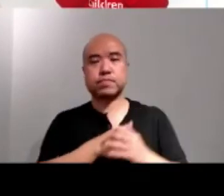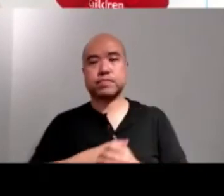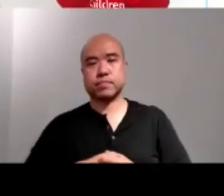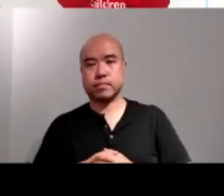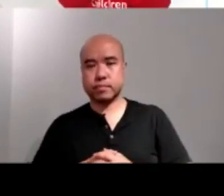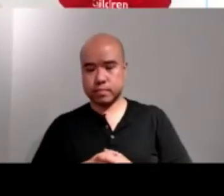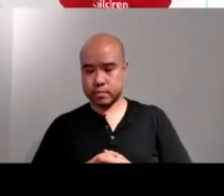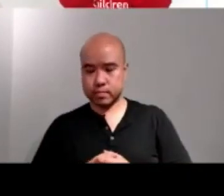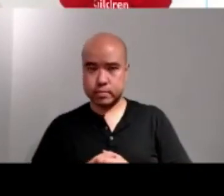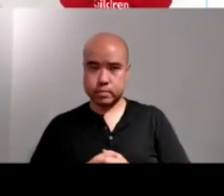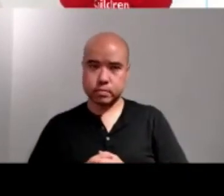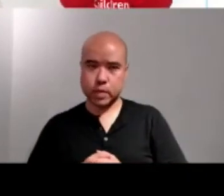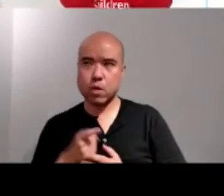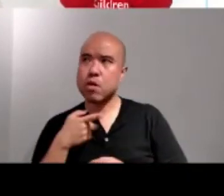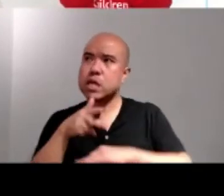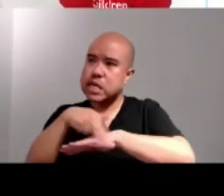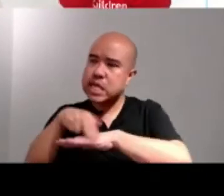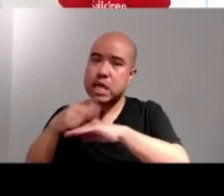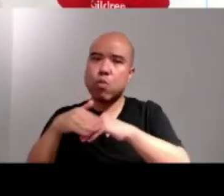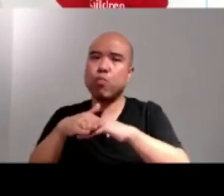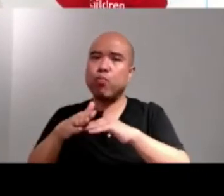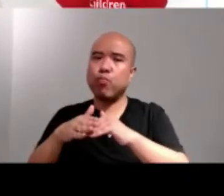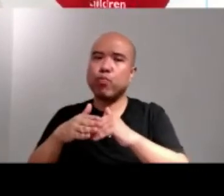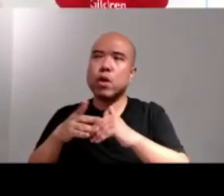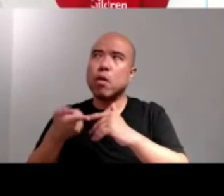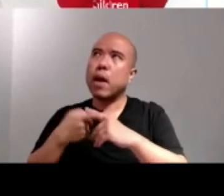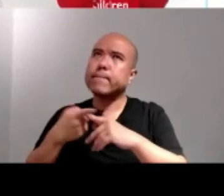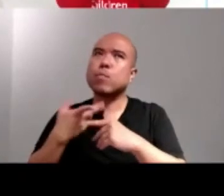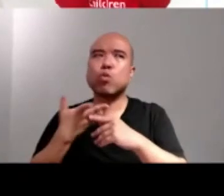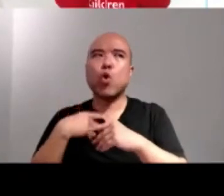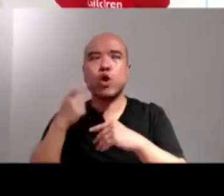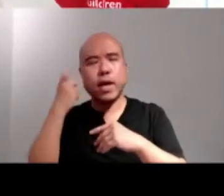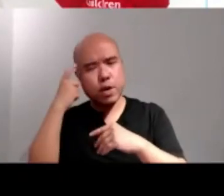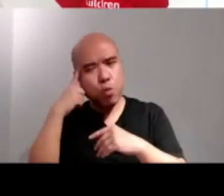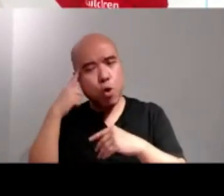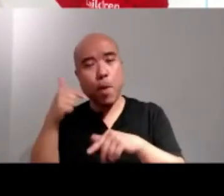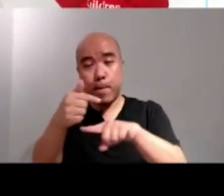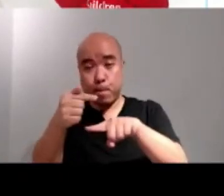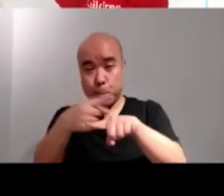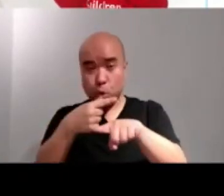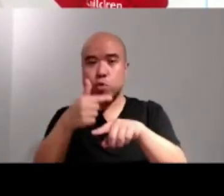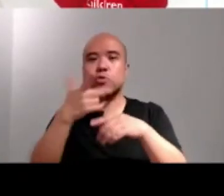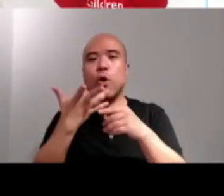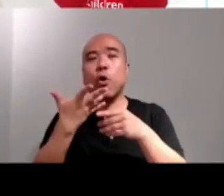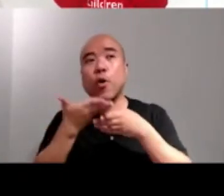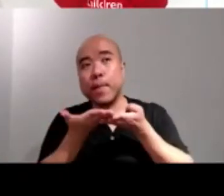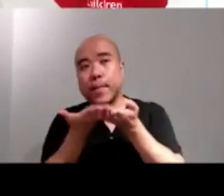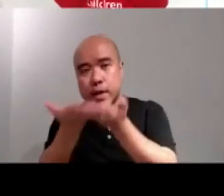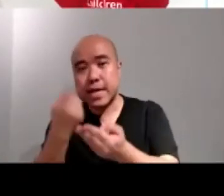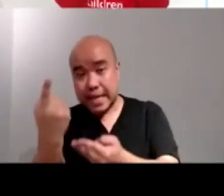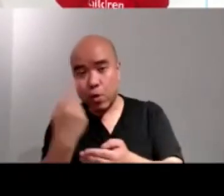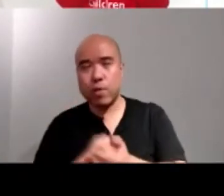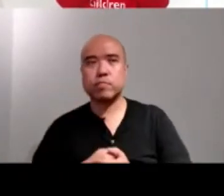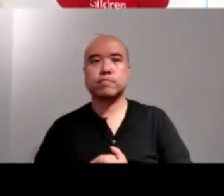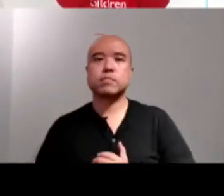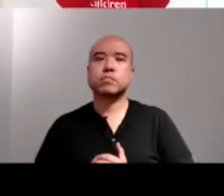着另一个砌图啦，希望可以每半个月就可以出到一次的。我们有很多事要做啦，也都很需要你们